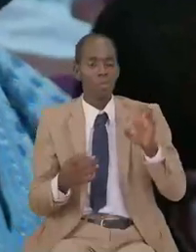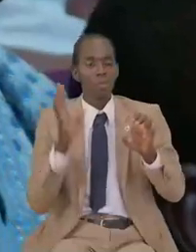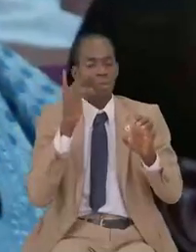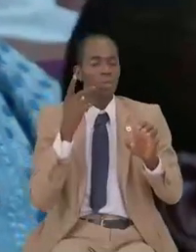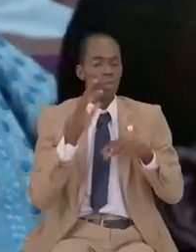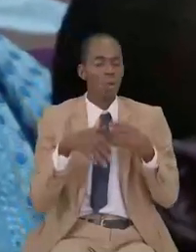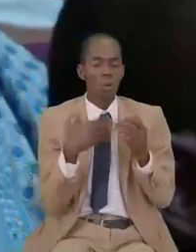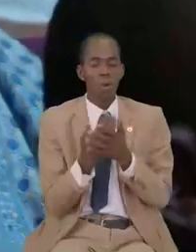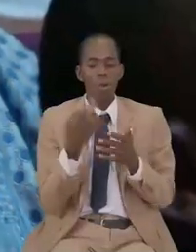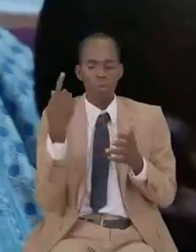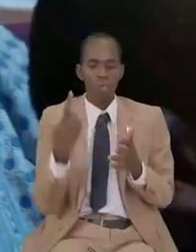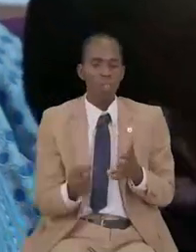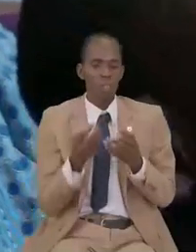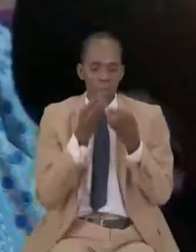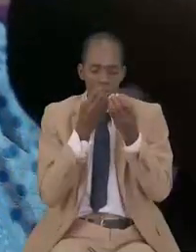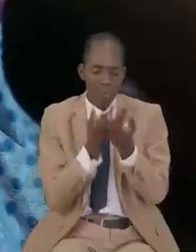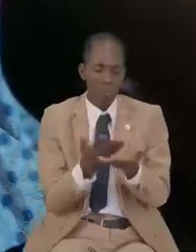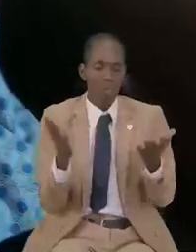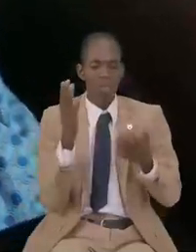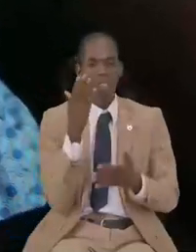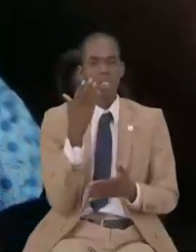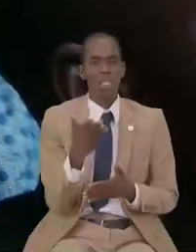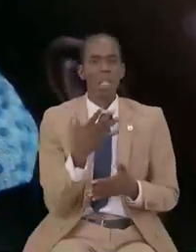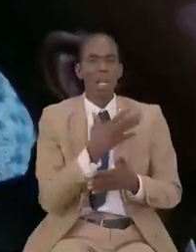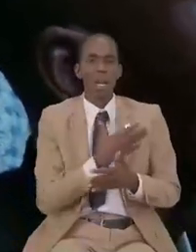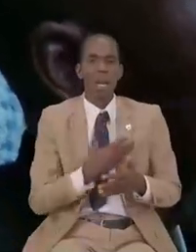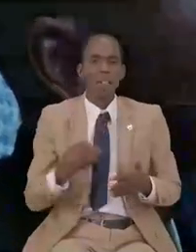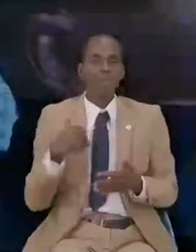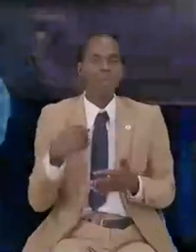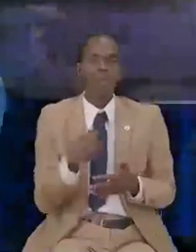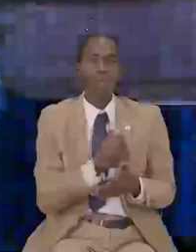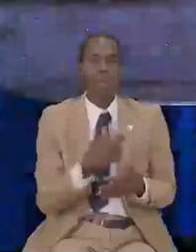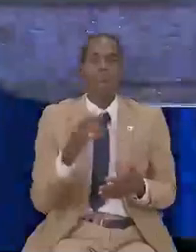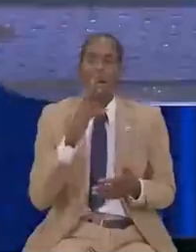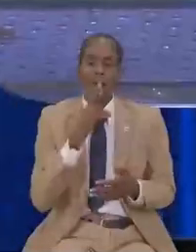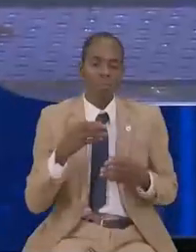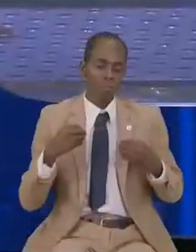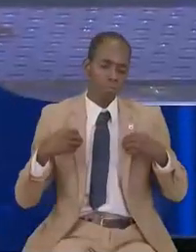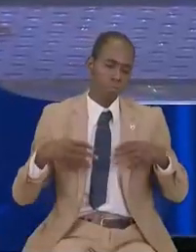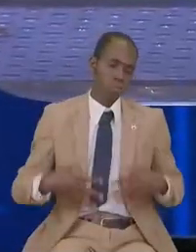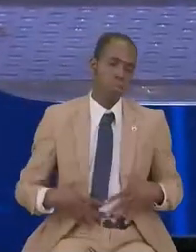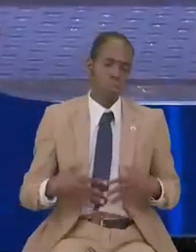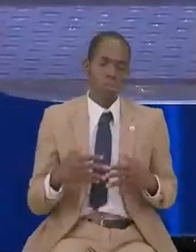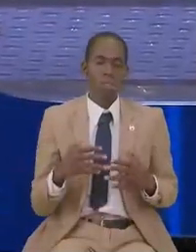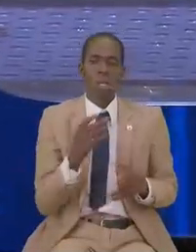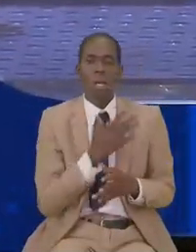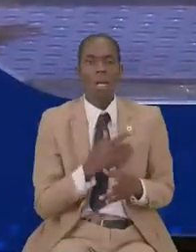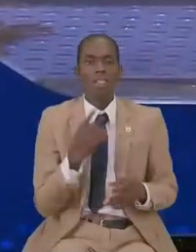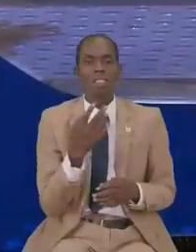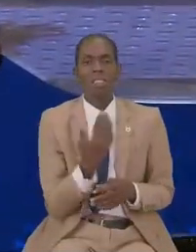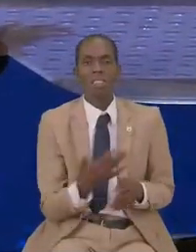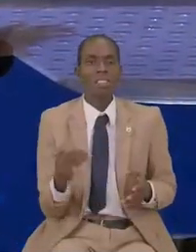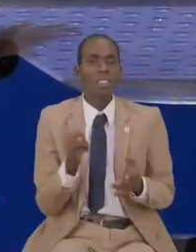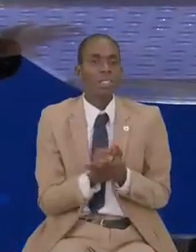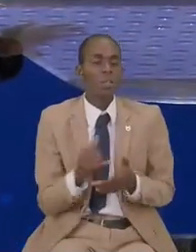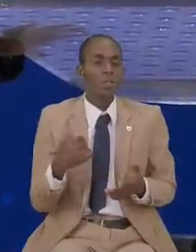solution. Aujourd'hui, nous sommes plus malades dans le monde aujourd'hui, plus qu'à l'époque. Nous sommes perplexes. Les choses qui